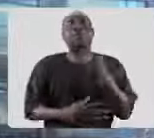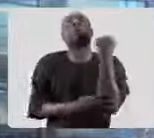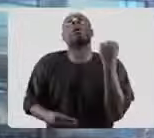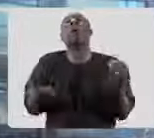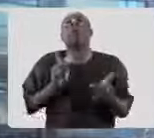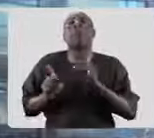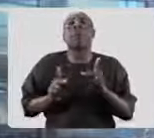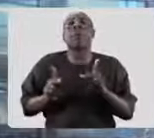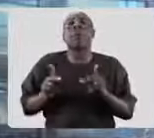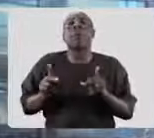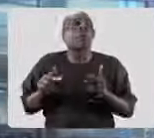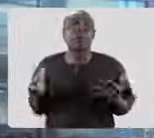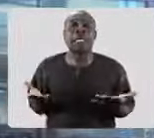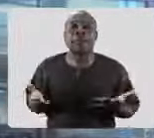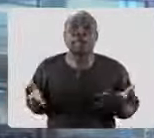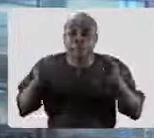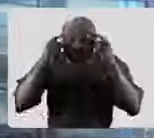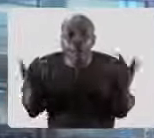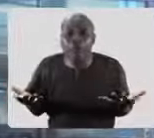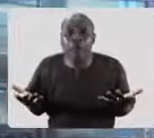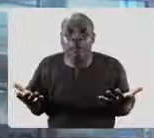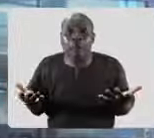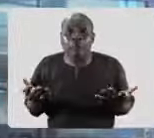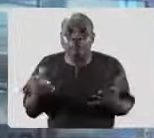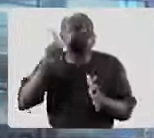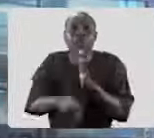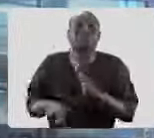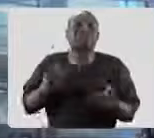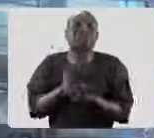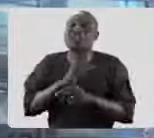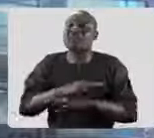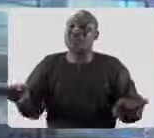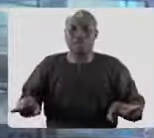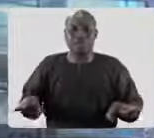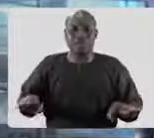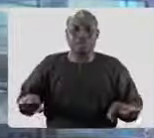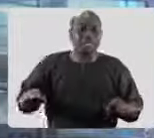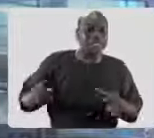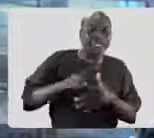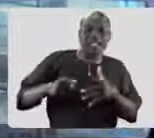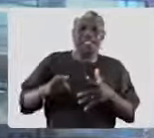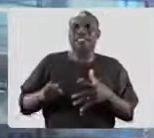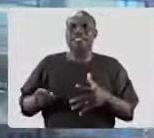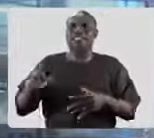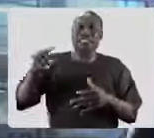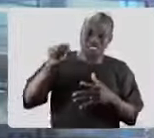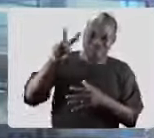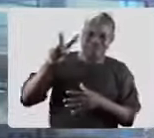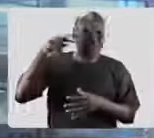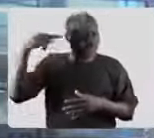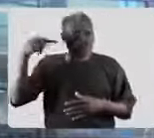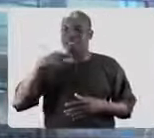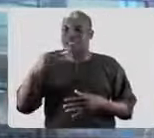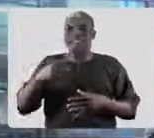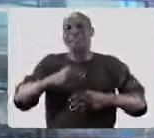sabi kofia baafo. Si wabi kuwa, waku kwa. And so adia chia politician babe 30 misu ni radio so akasa